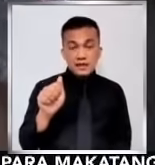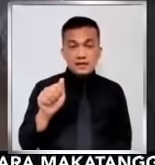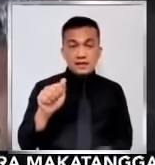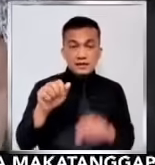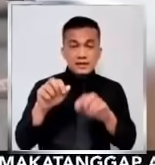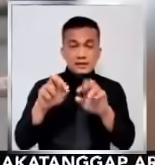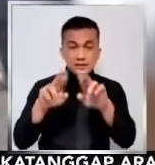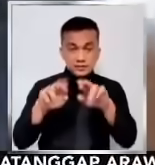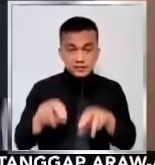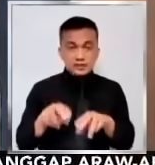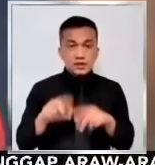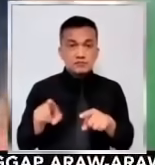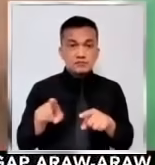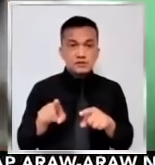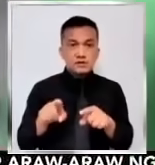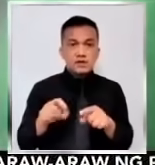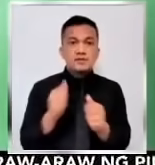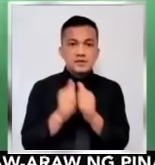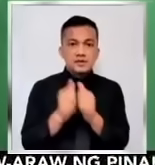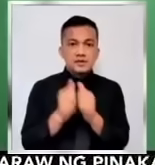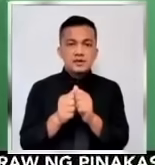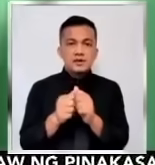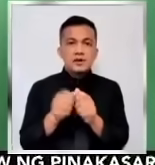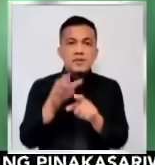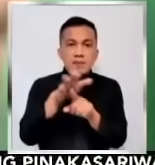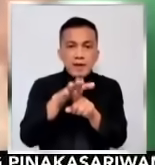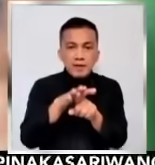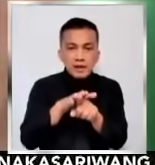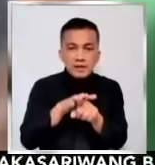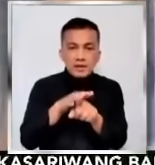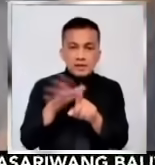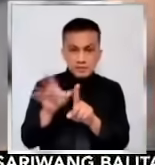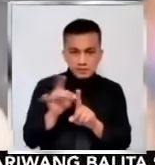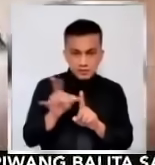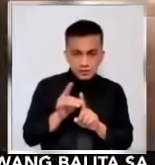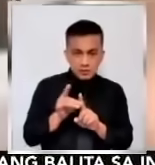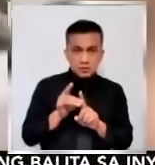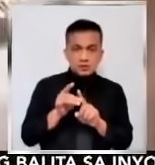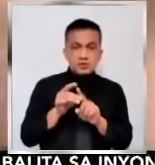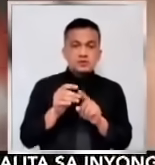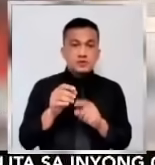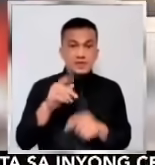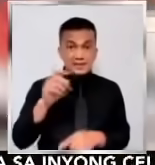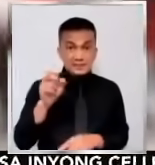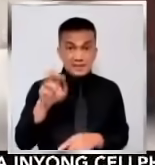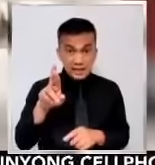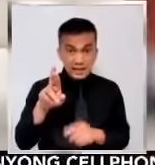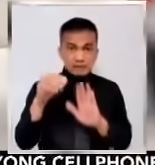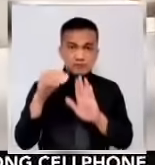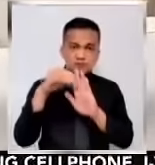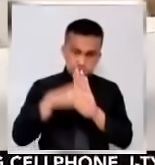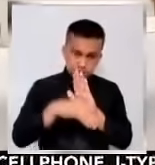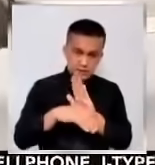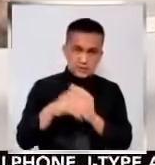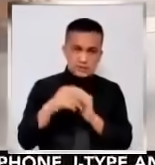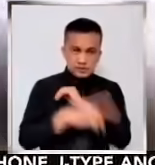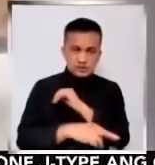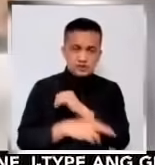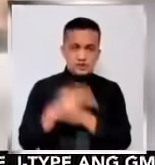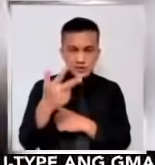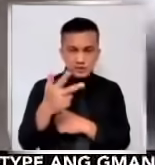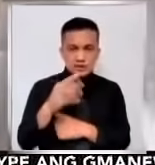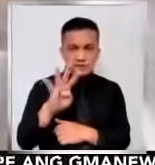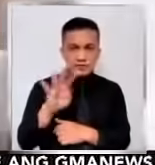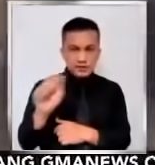ang hawaan. Katunayan, patuloy daw ang pagbaba ng mga kaso sa NCR o Metro Manila, Regions 3, 4A, Cebu Province,